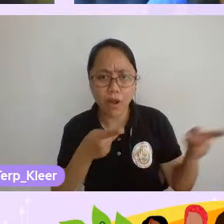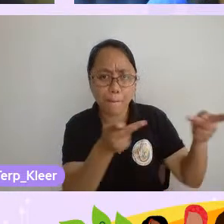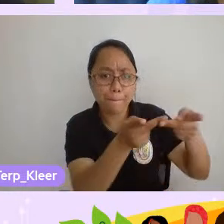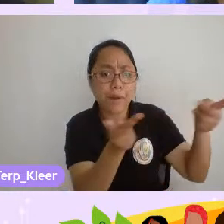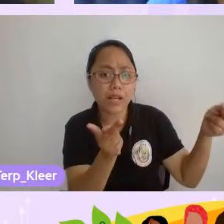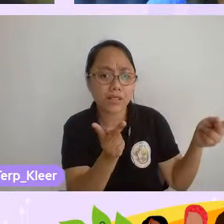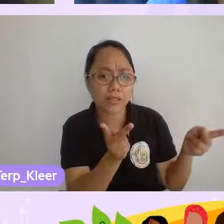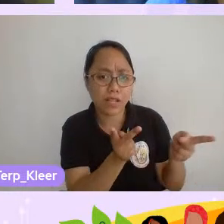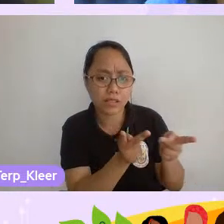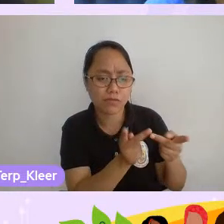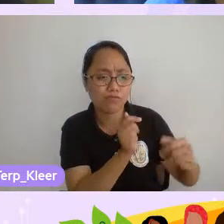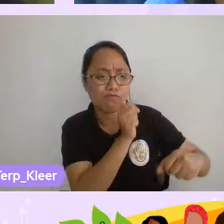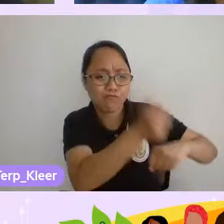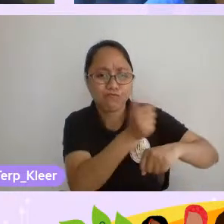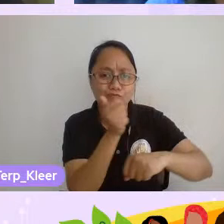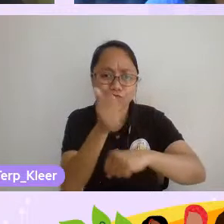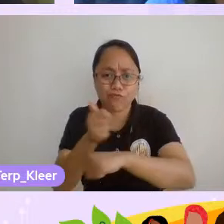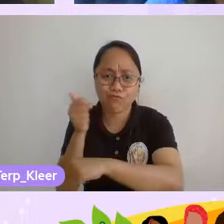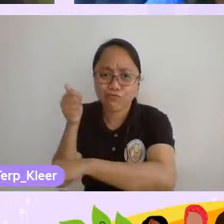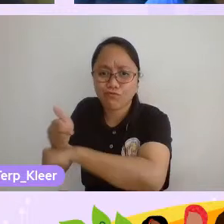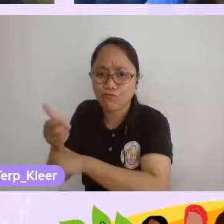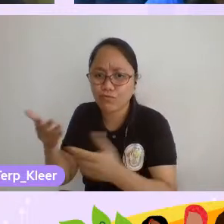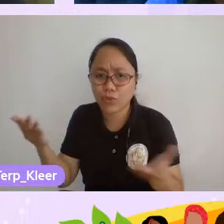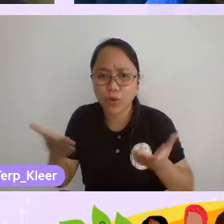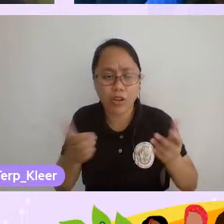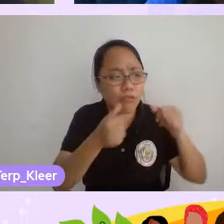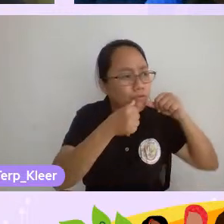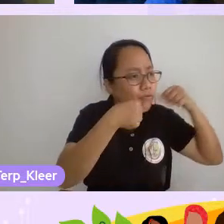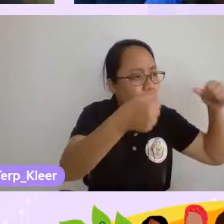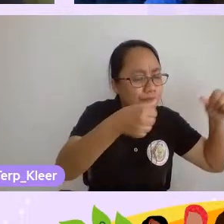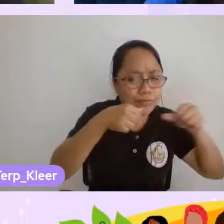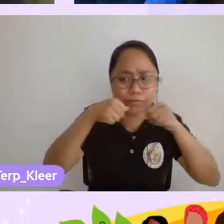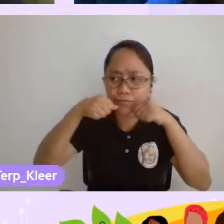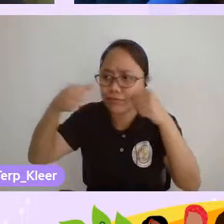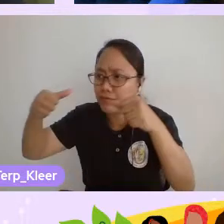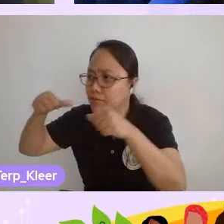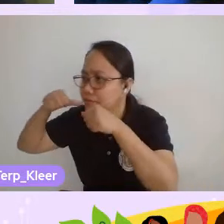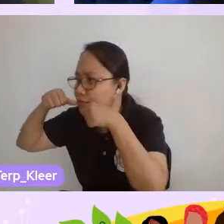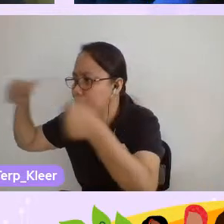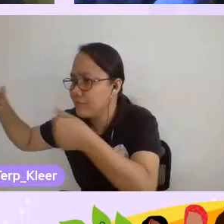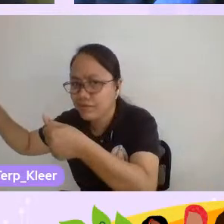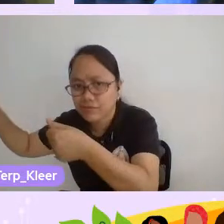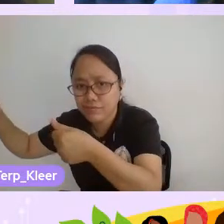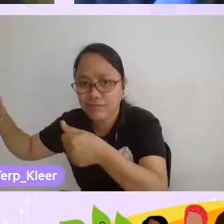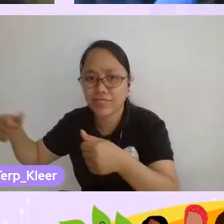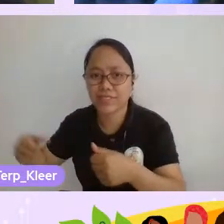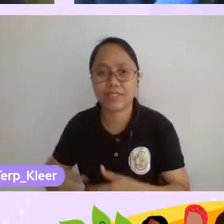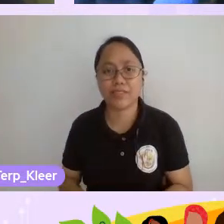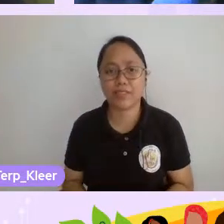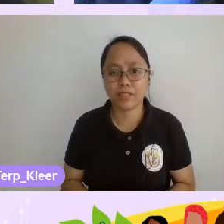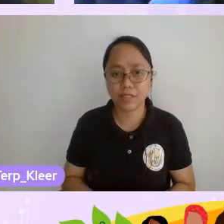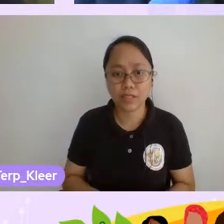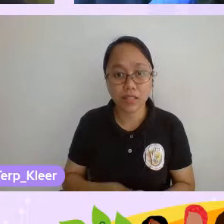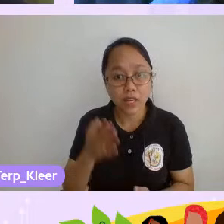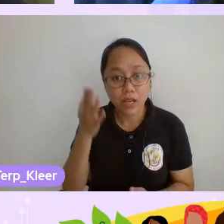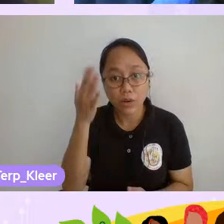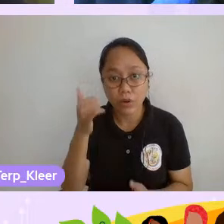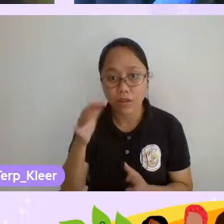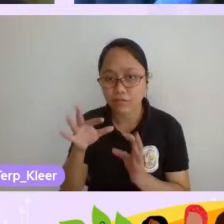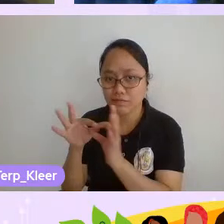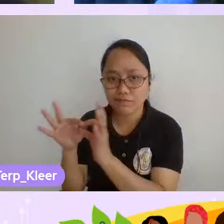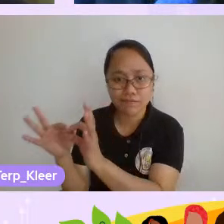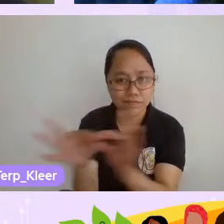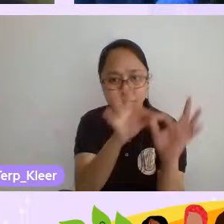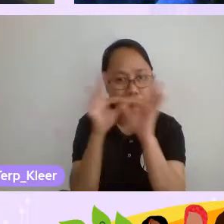saan meron tayong mga kadiwa na ini-announce po yan ng Department of Agriculture in cooperation po with ating mga